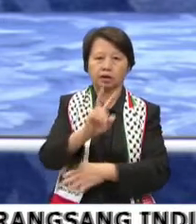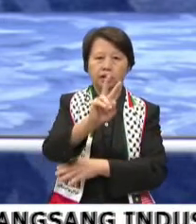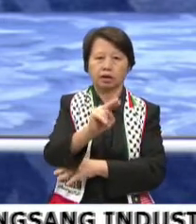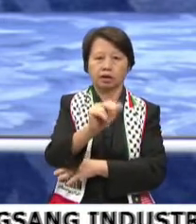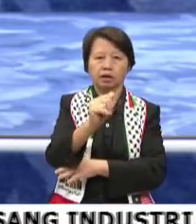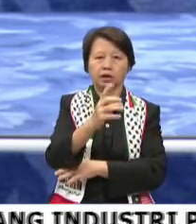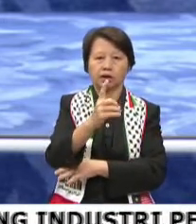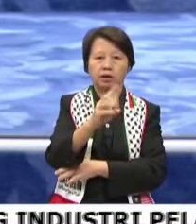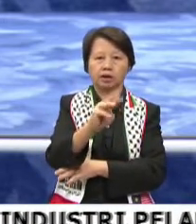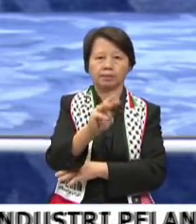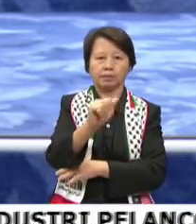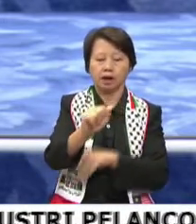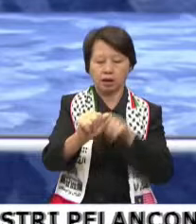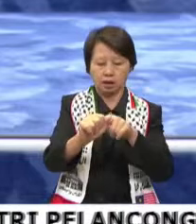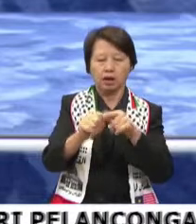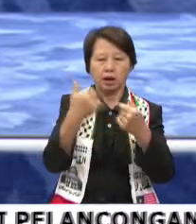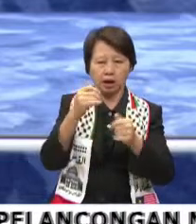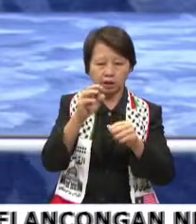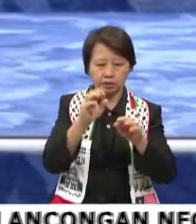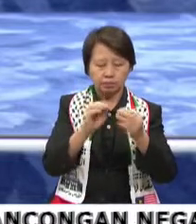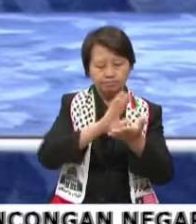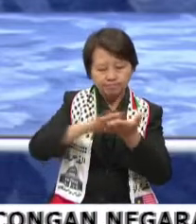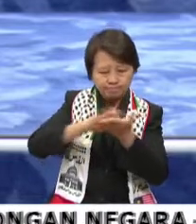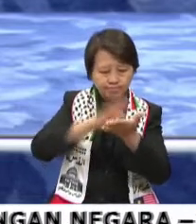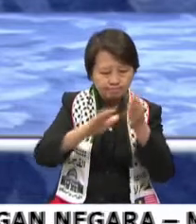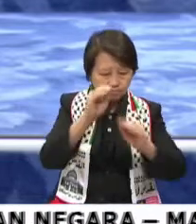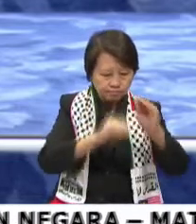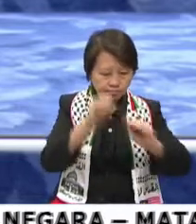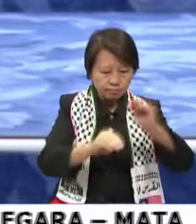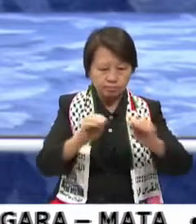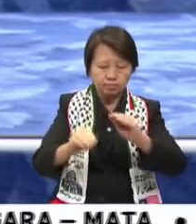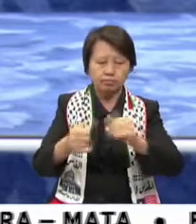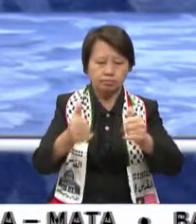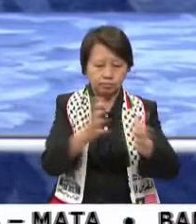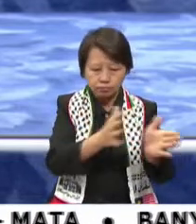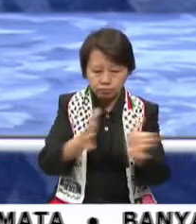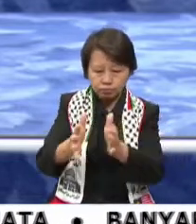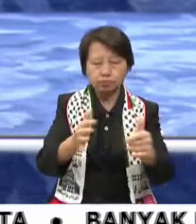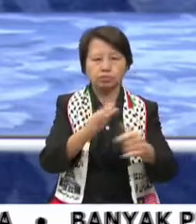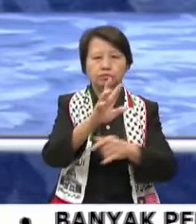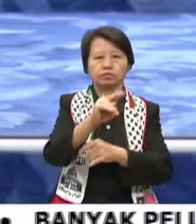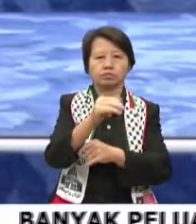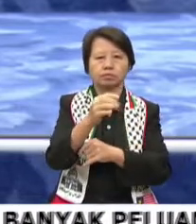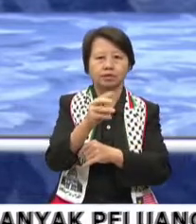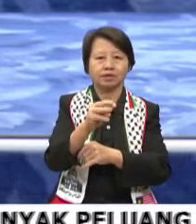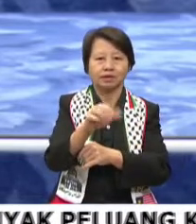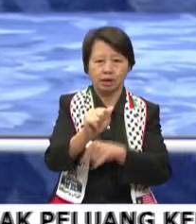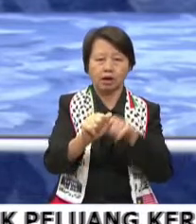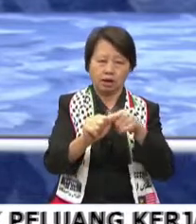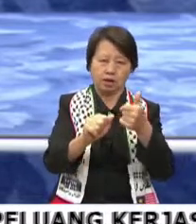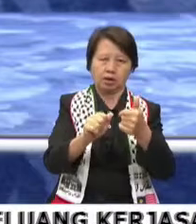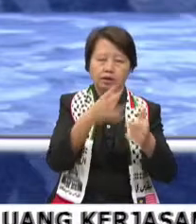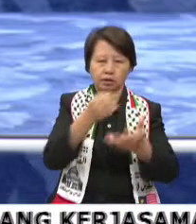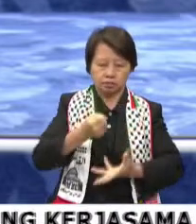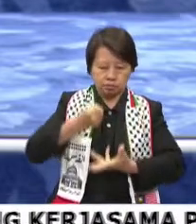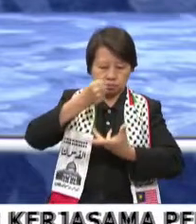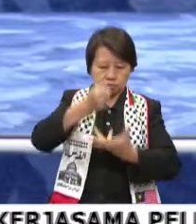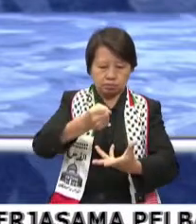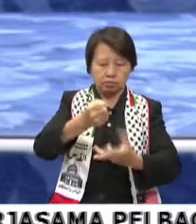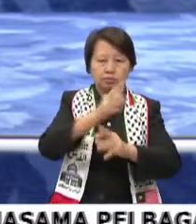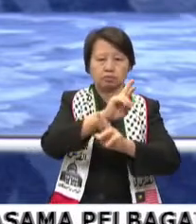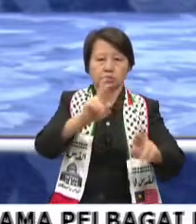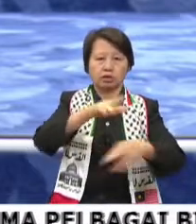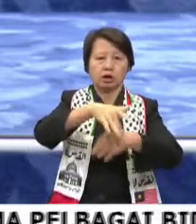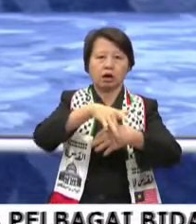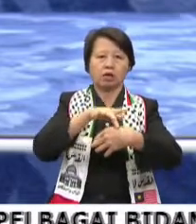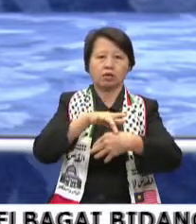memang nadma memang diperkemaskan untuk maksud tersebut dan peruntukannya dan persiapan